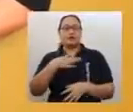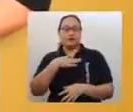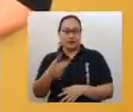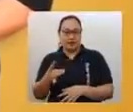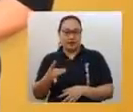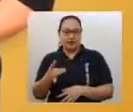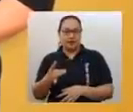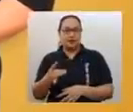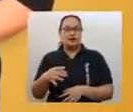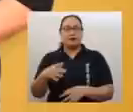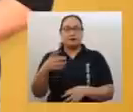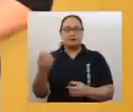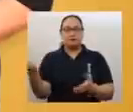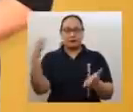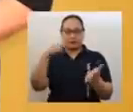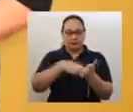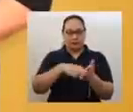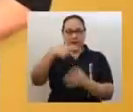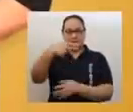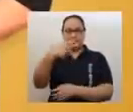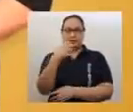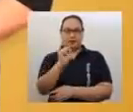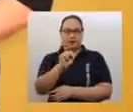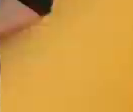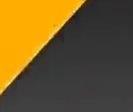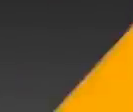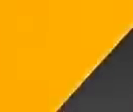anak sa Pampanga High School.